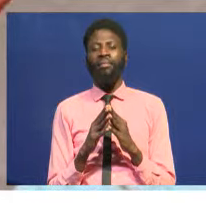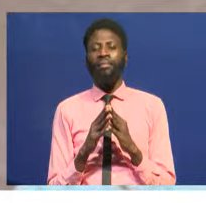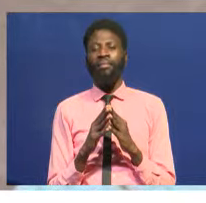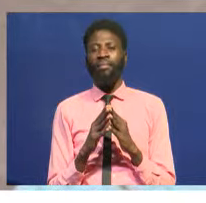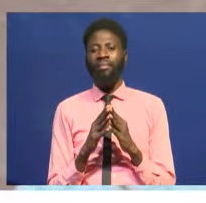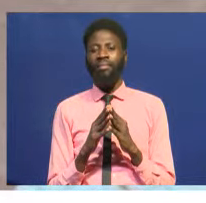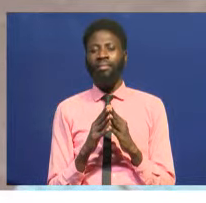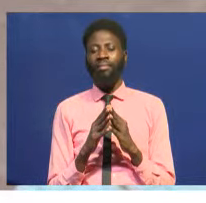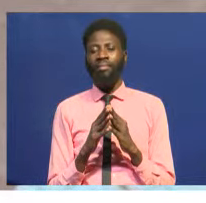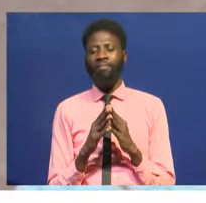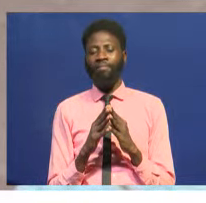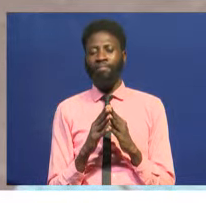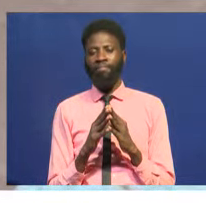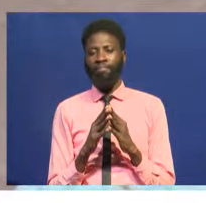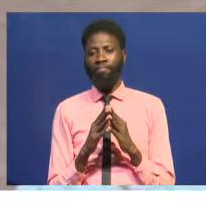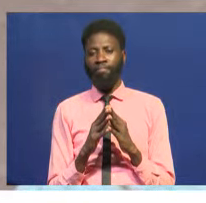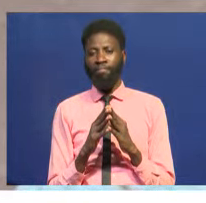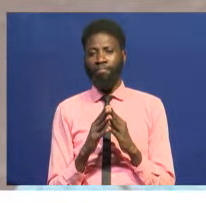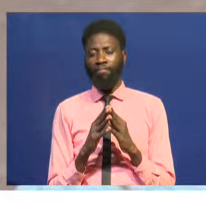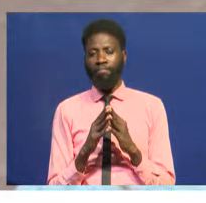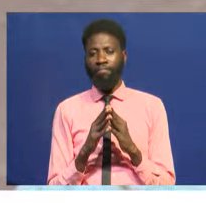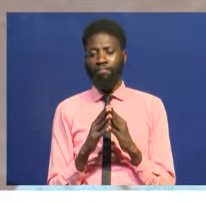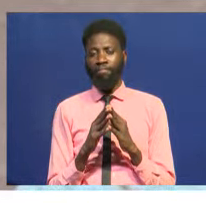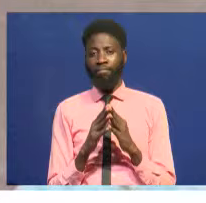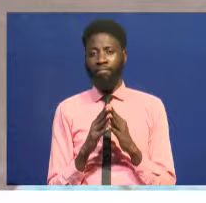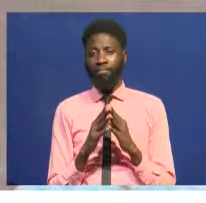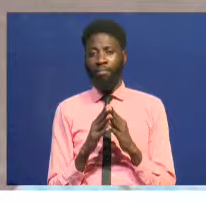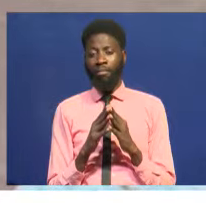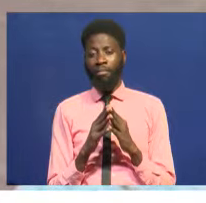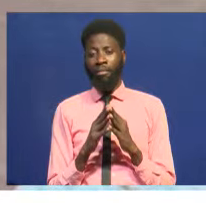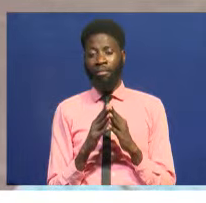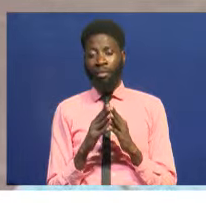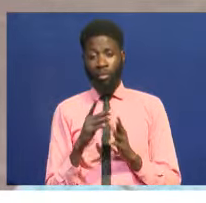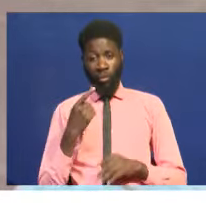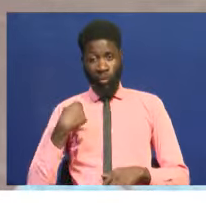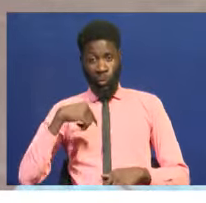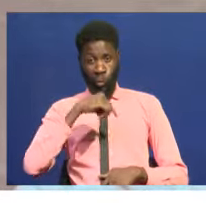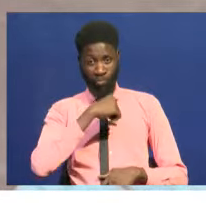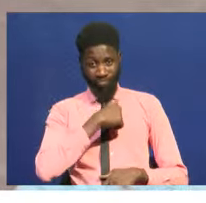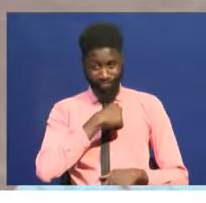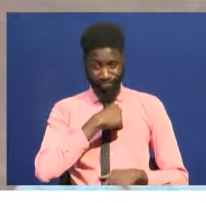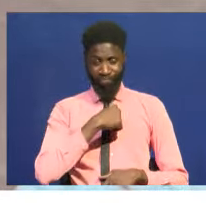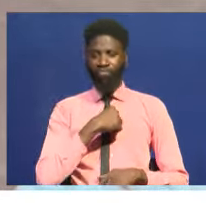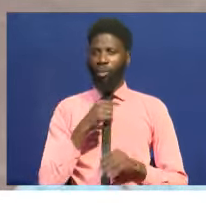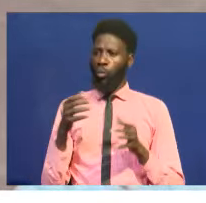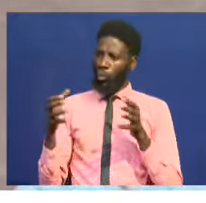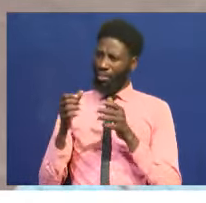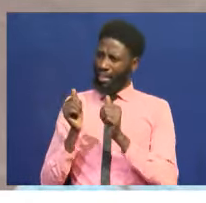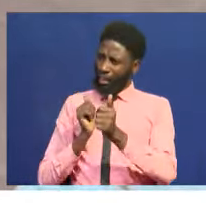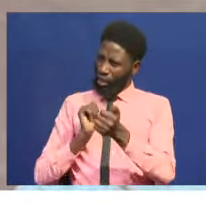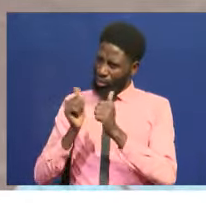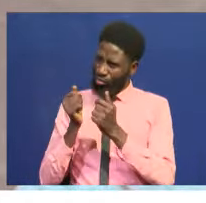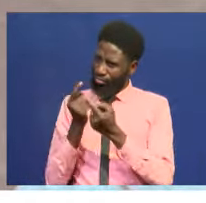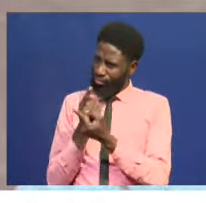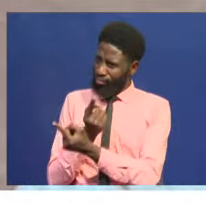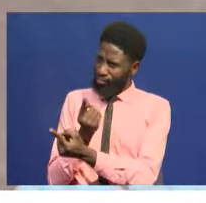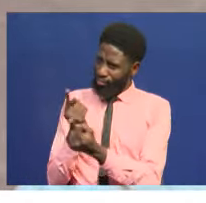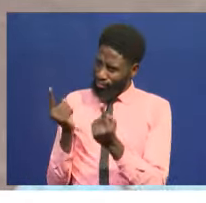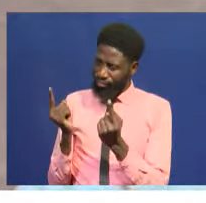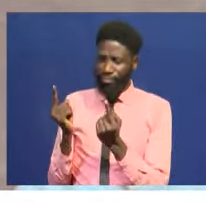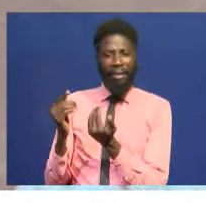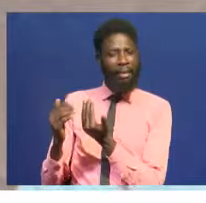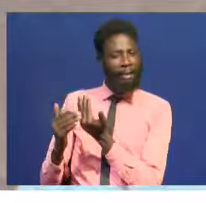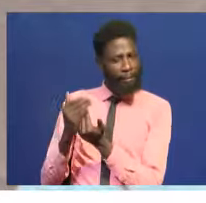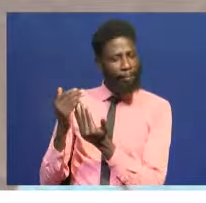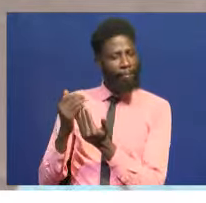ili tuwashughulikie hawa wanariadha wakiwemo wachezaji wale wengine wote, wanasporti